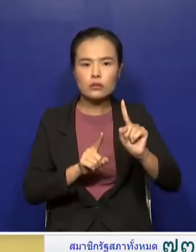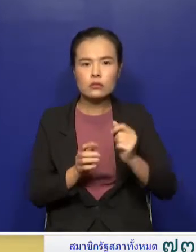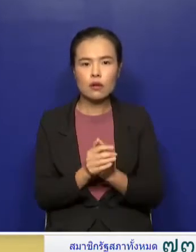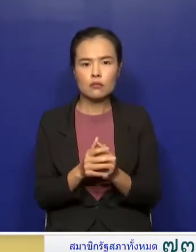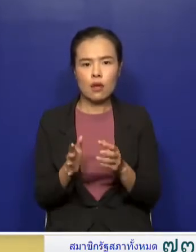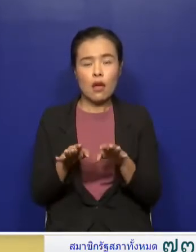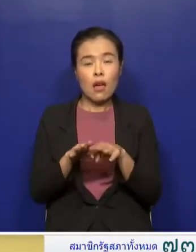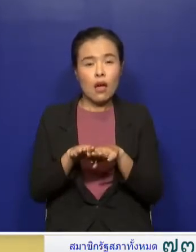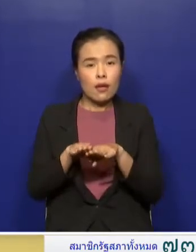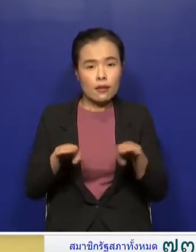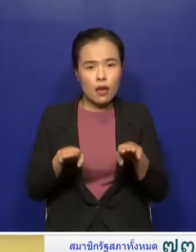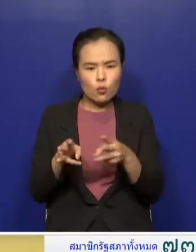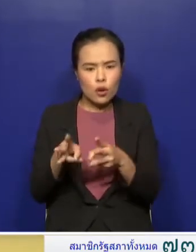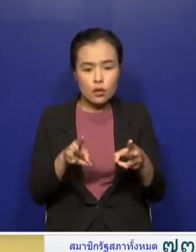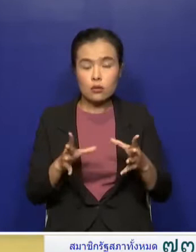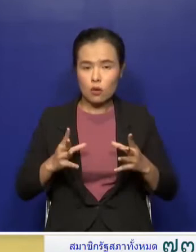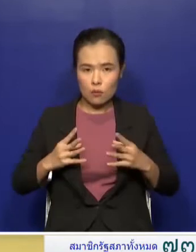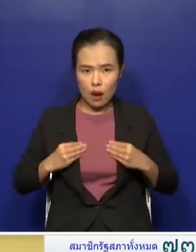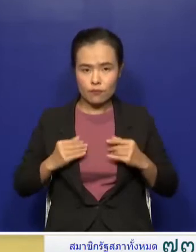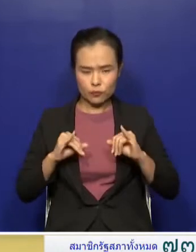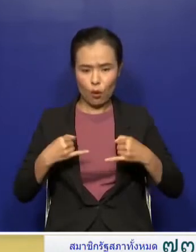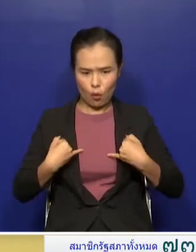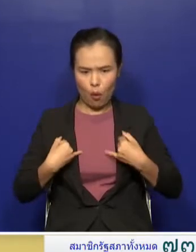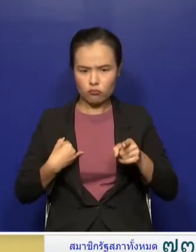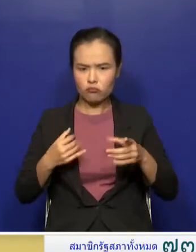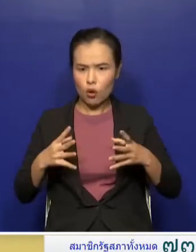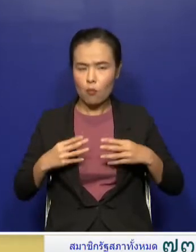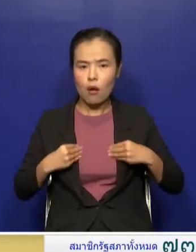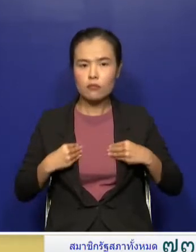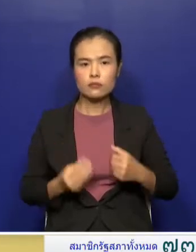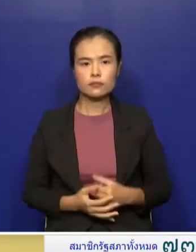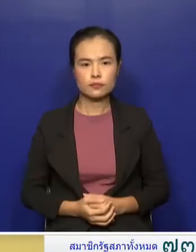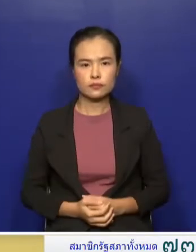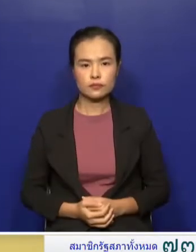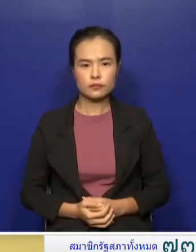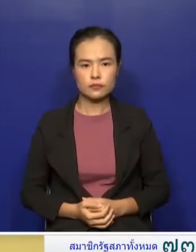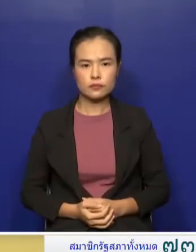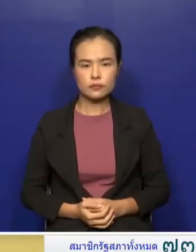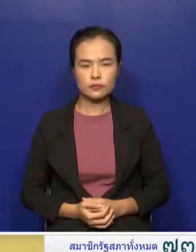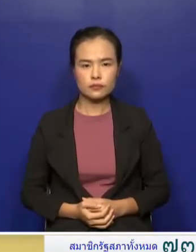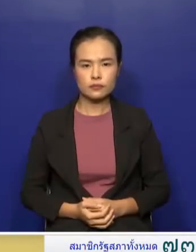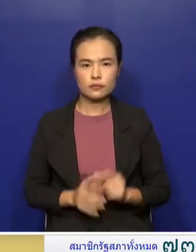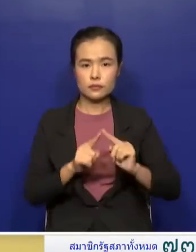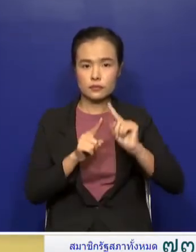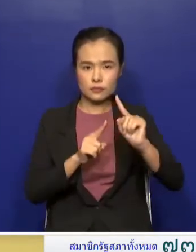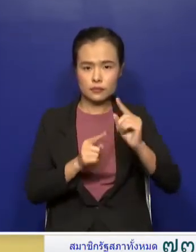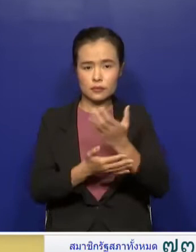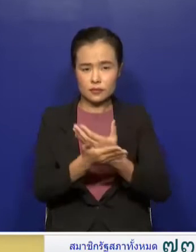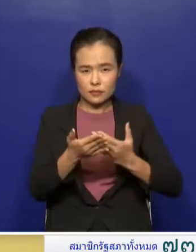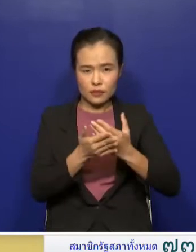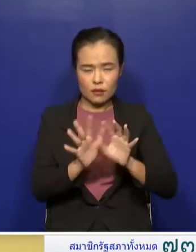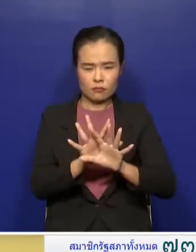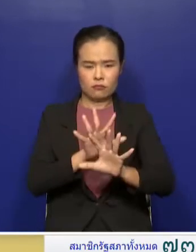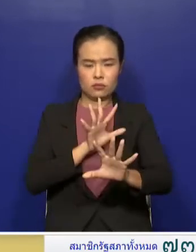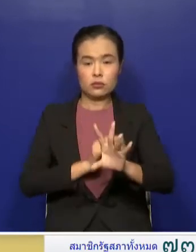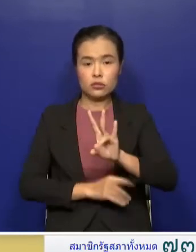หลักการถ้าจำไม่ผิดเจ้าของญัตตินี้ก็รับหลักการด้วยคะแล้วเราวาระที่ 1พิจารณา 700คน